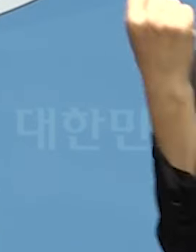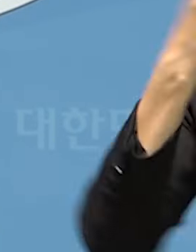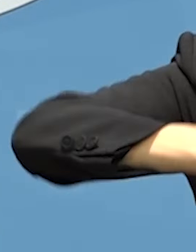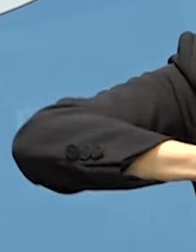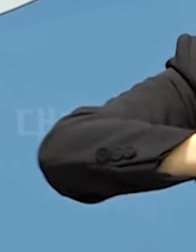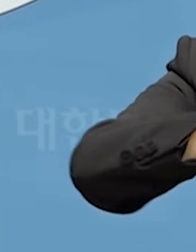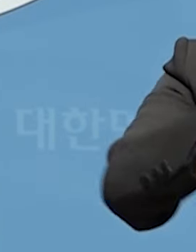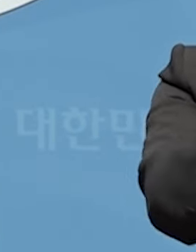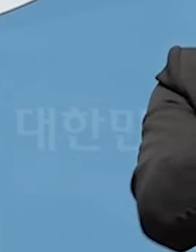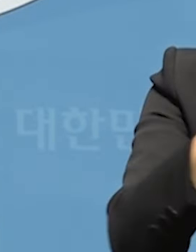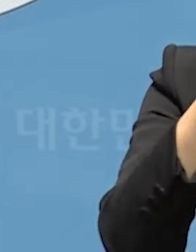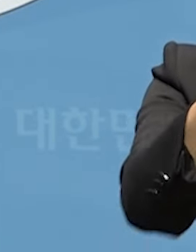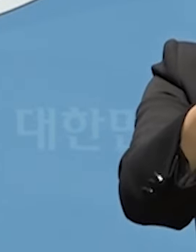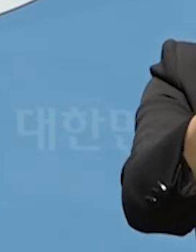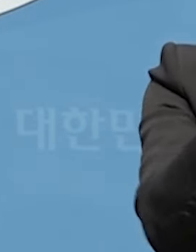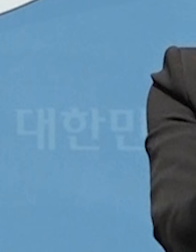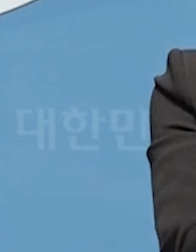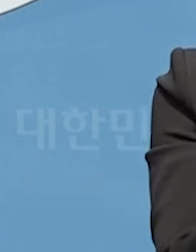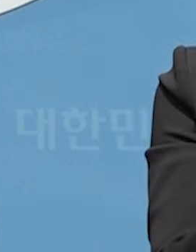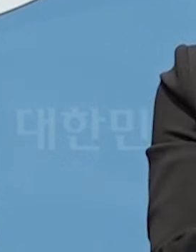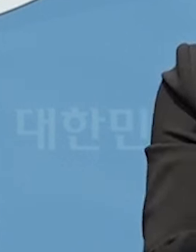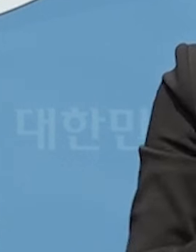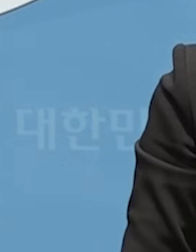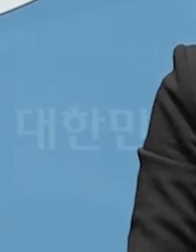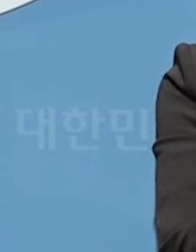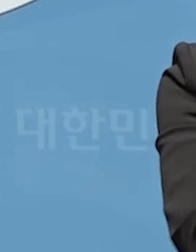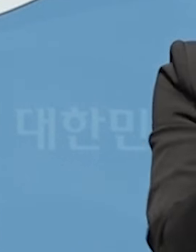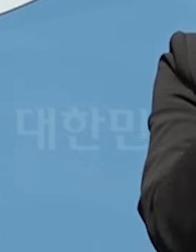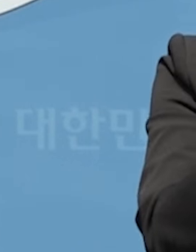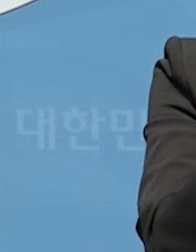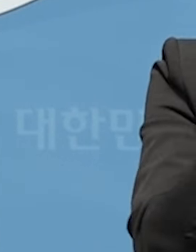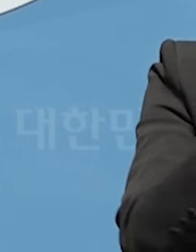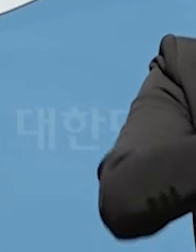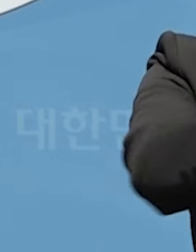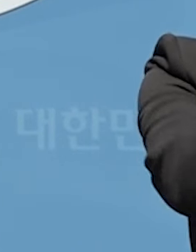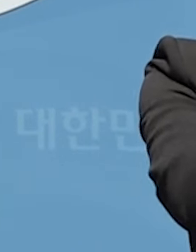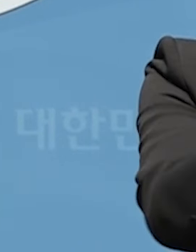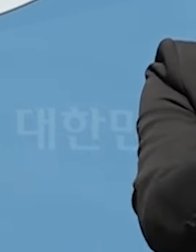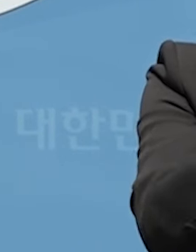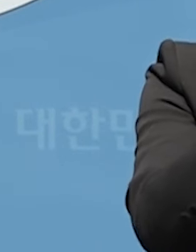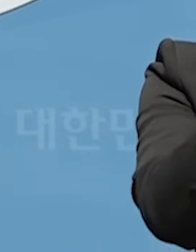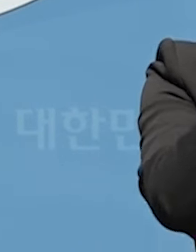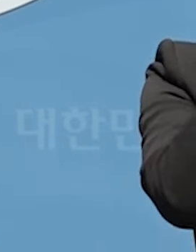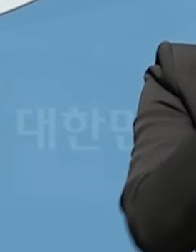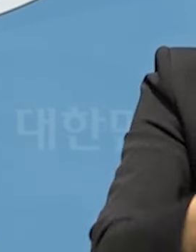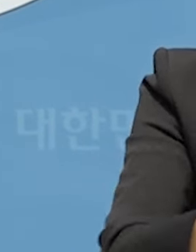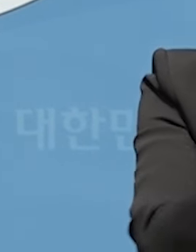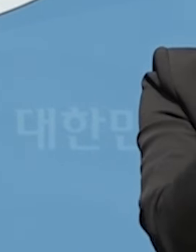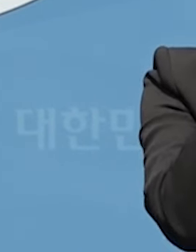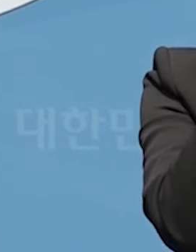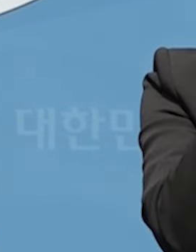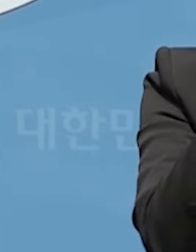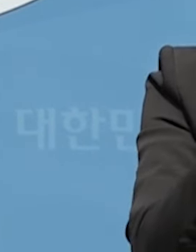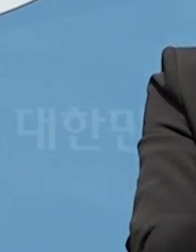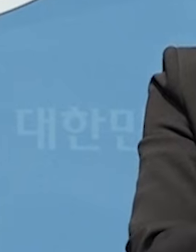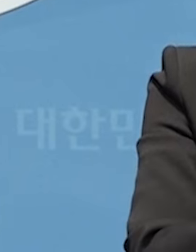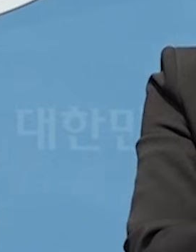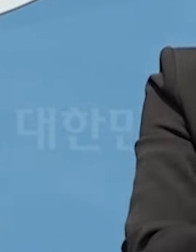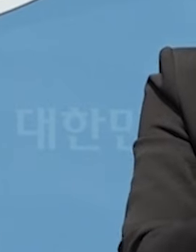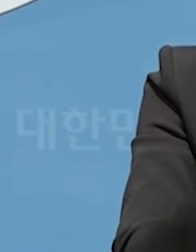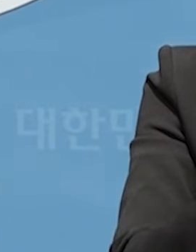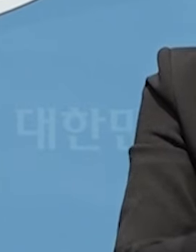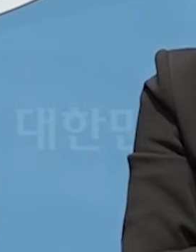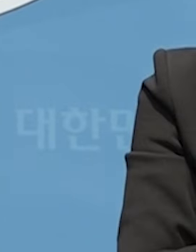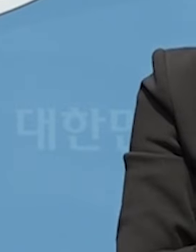과태료를 부과하는 것입니다 매매 예약금은 임차인에게 부당한 금전적 피해를 유발하는 불합리한 구조로